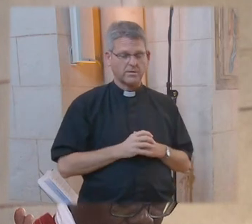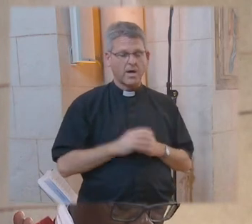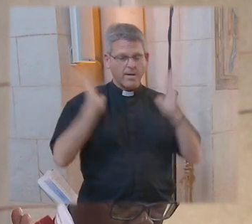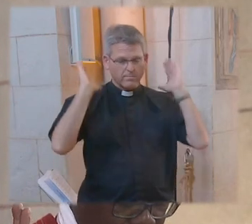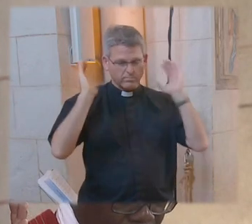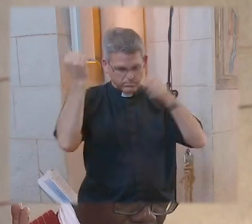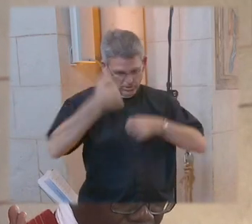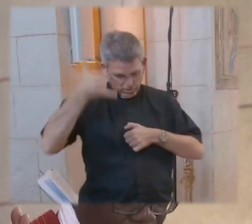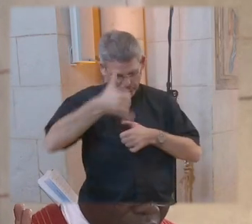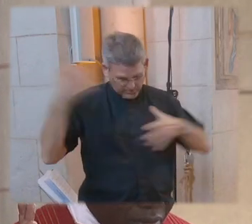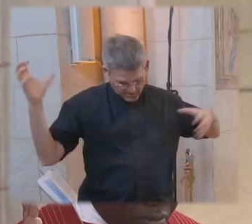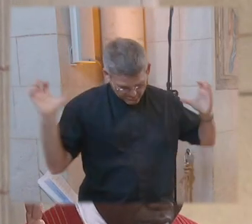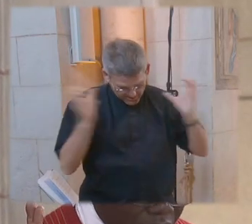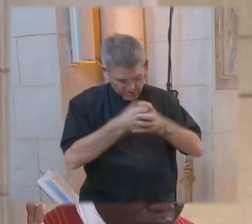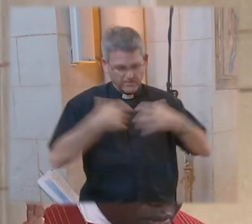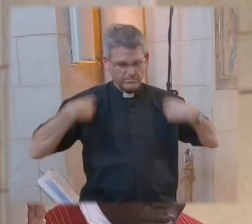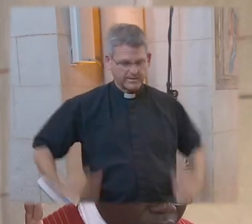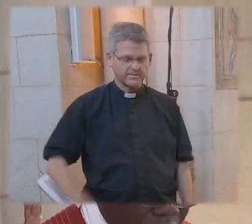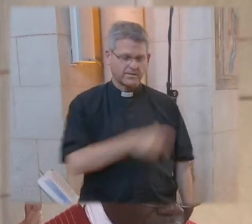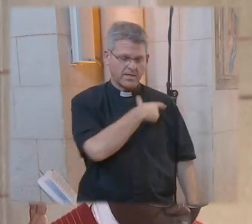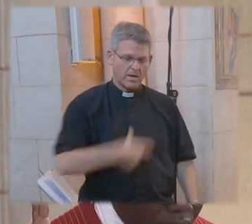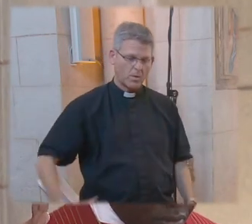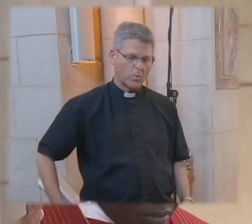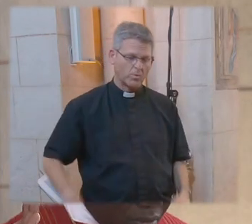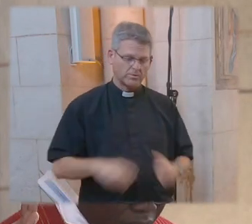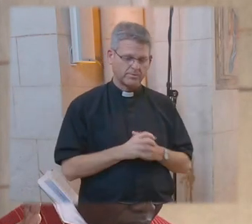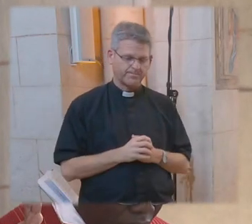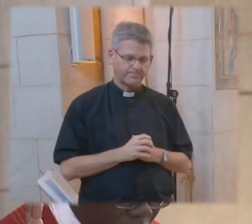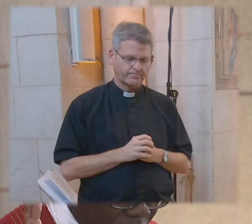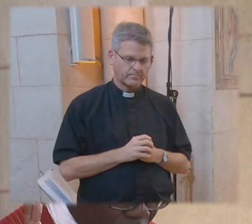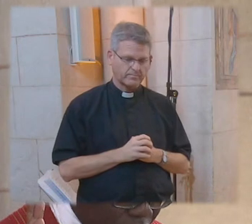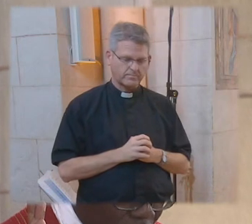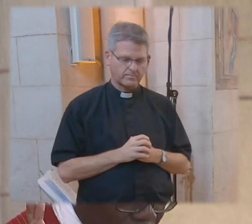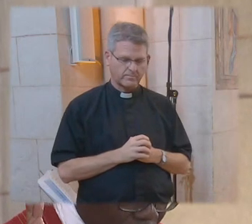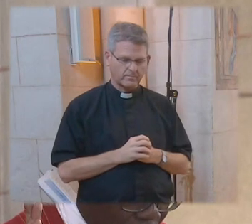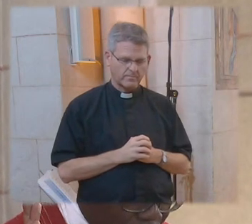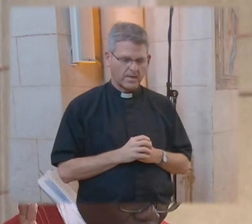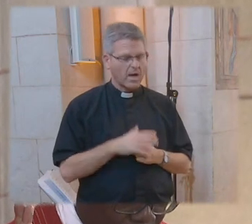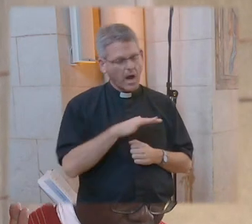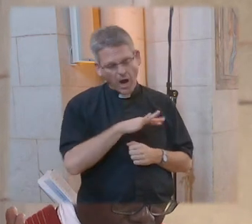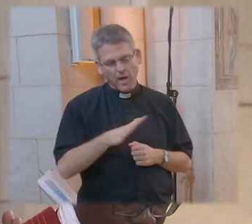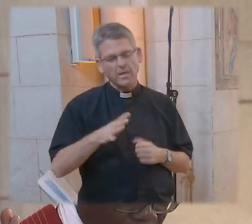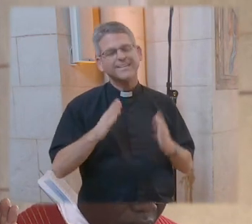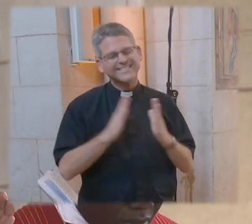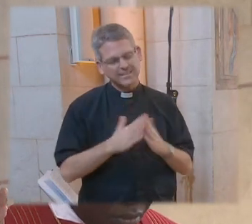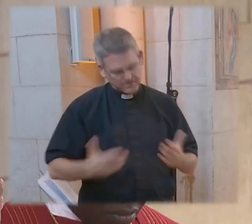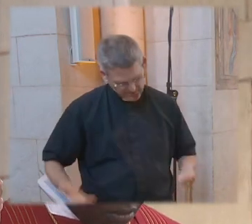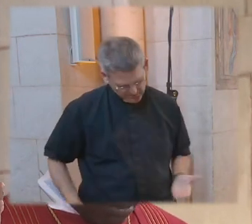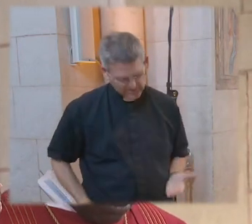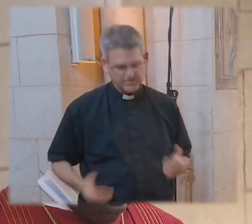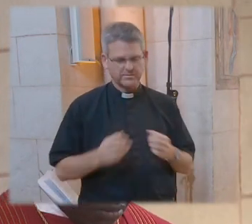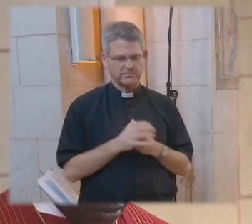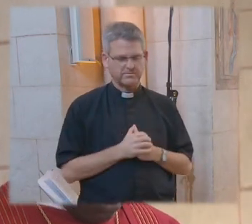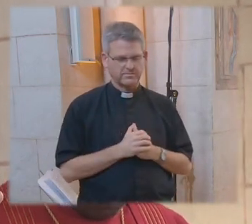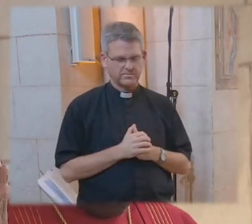Bischöfe, unsere Priester und Diakone, alle, die zum Dienst in der Kirche bestellt sind, und